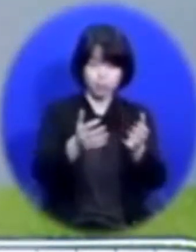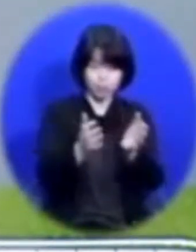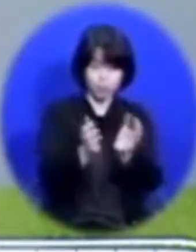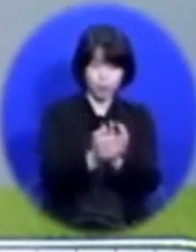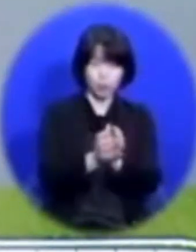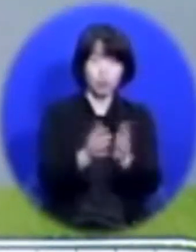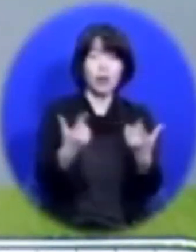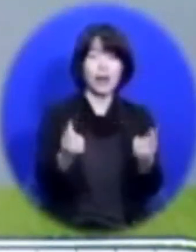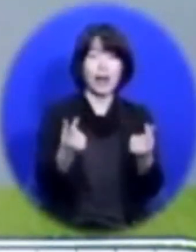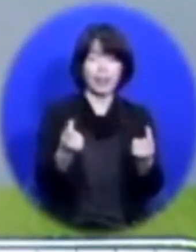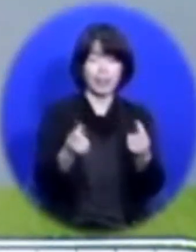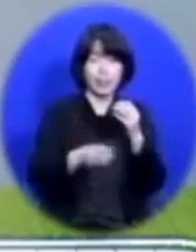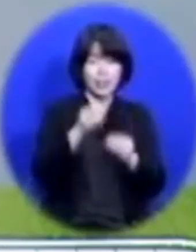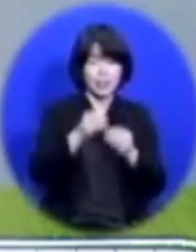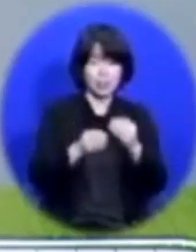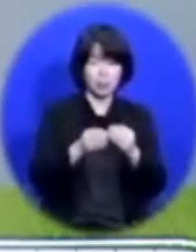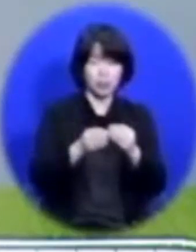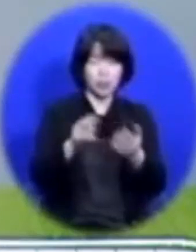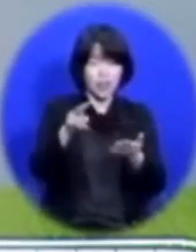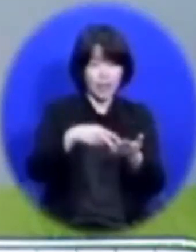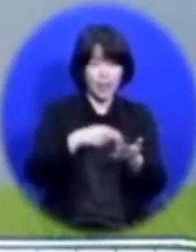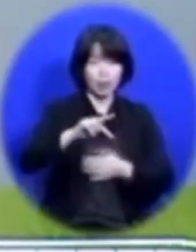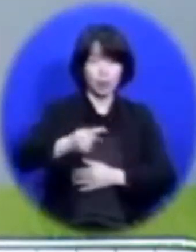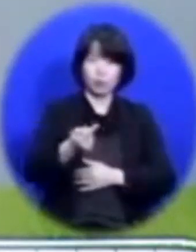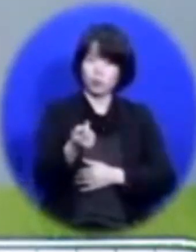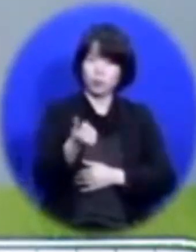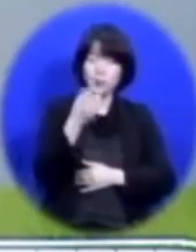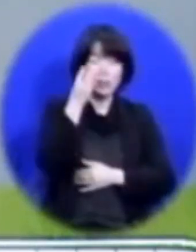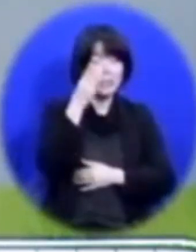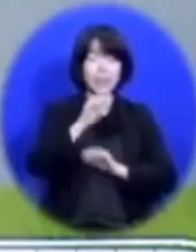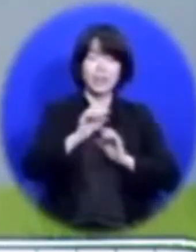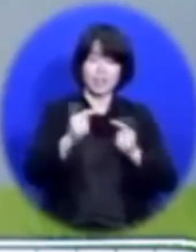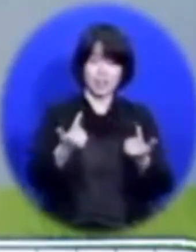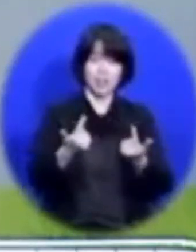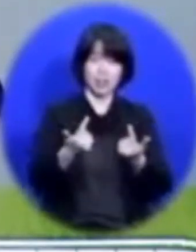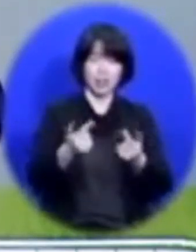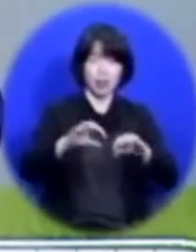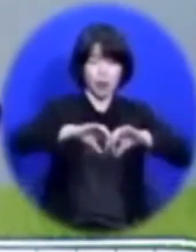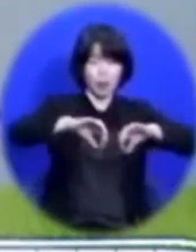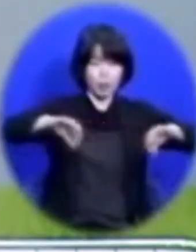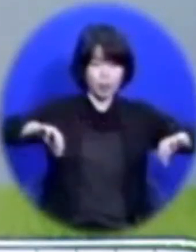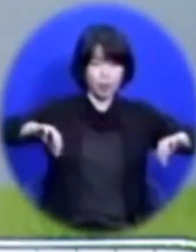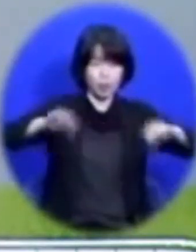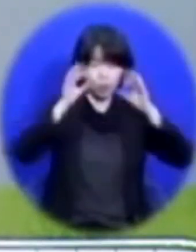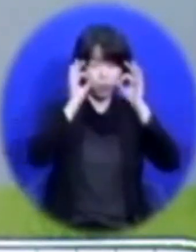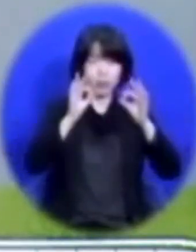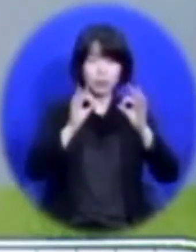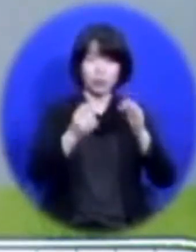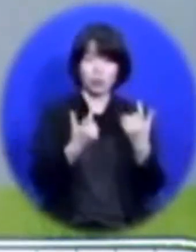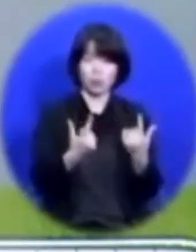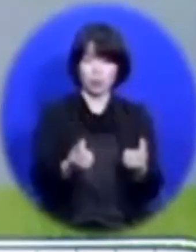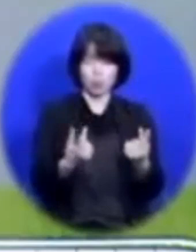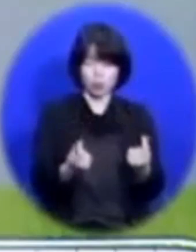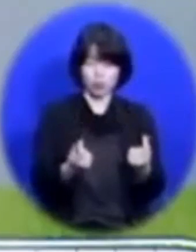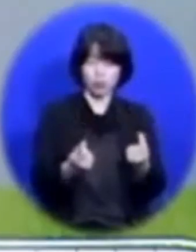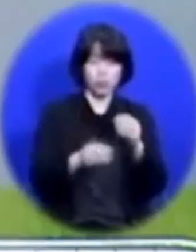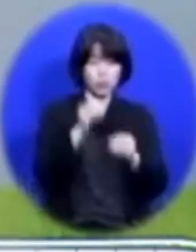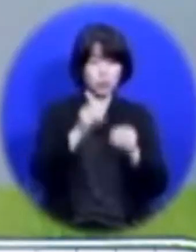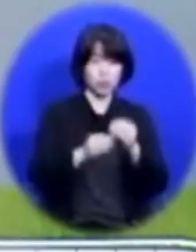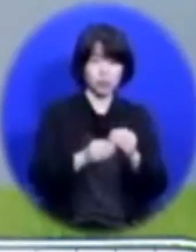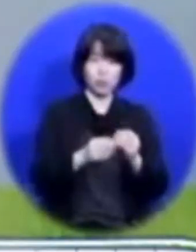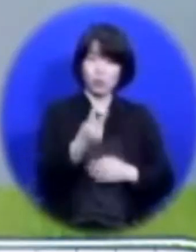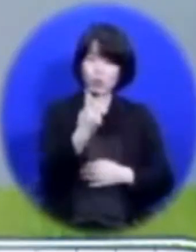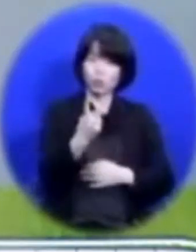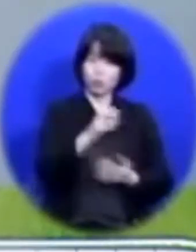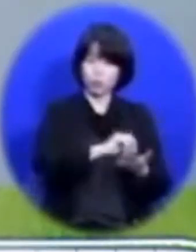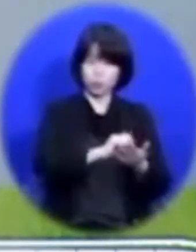전혀이상하게느껴지지않고 같은시편으로볼수있습니다. 각각따로보면, 왜